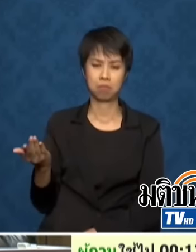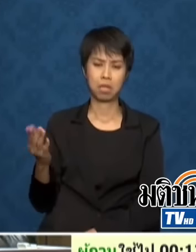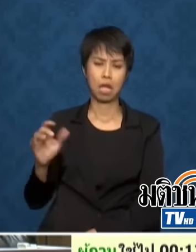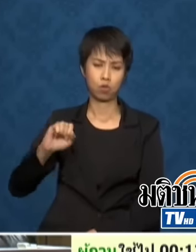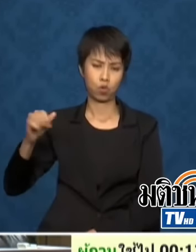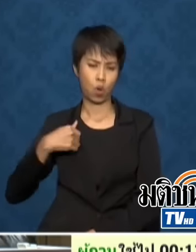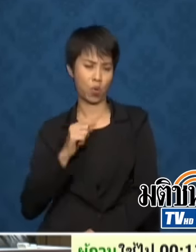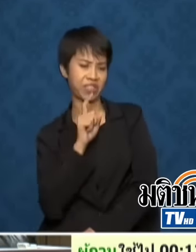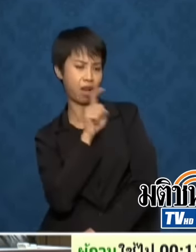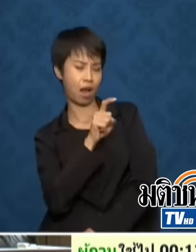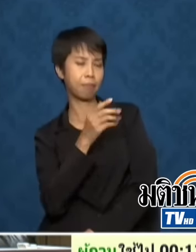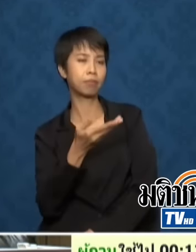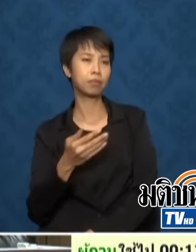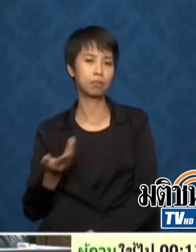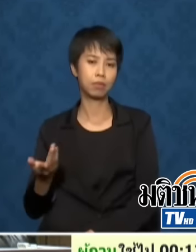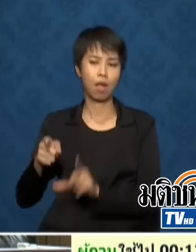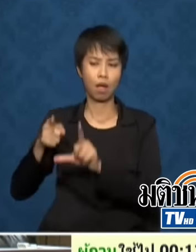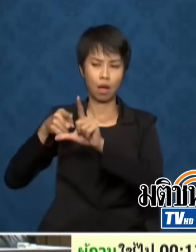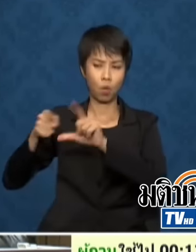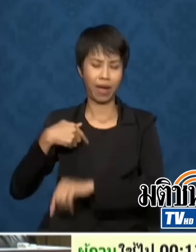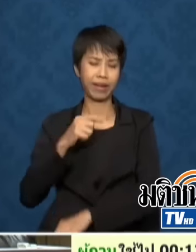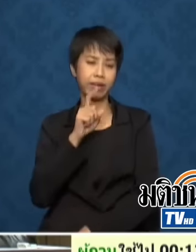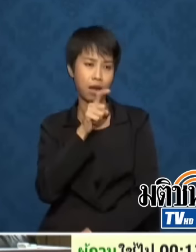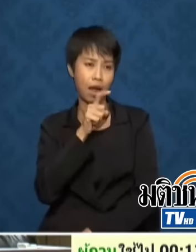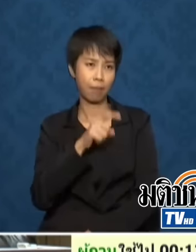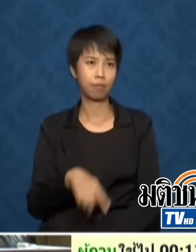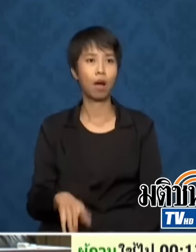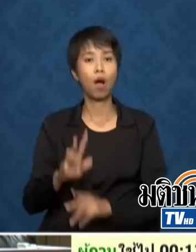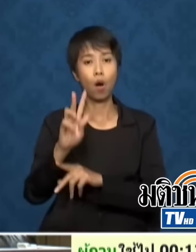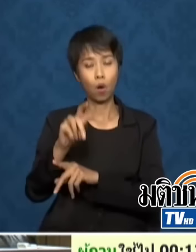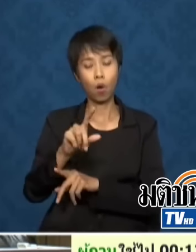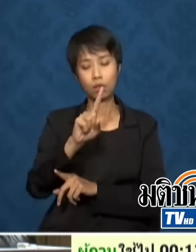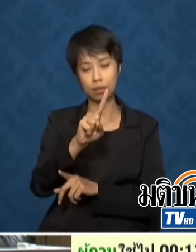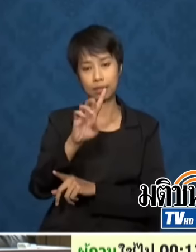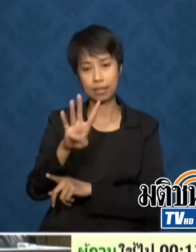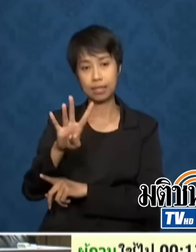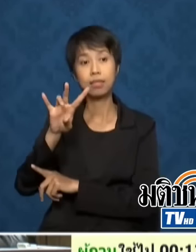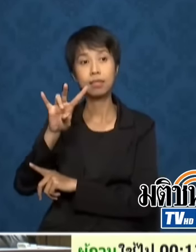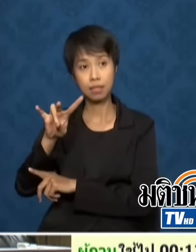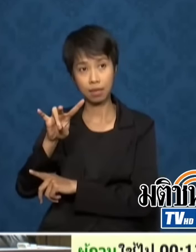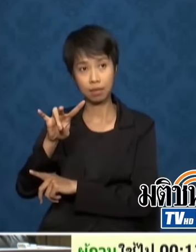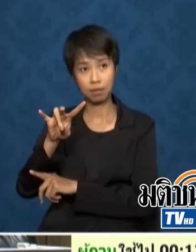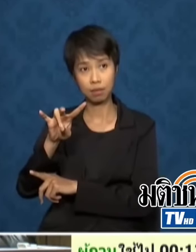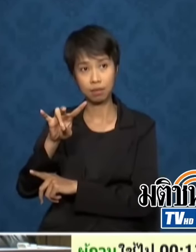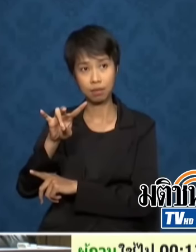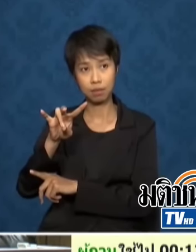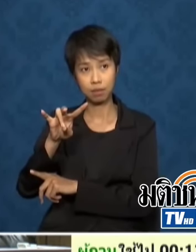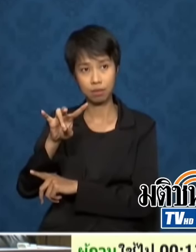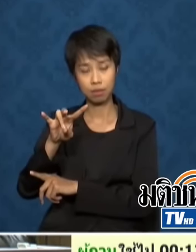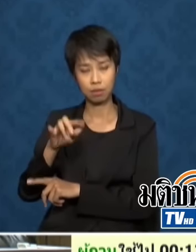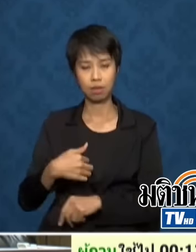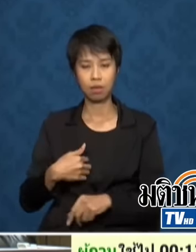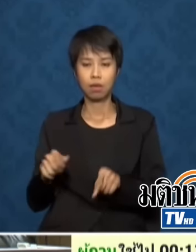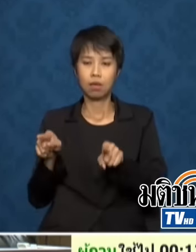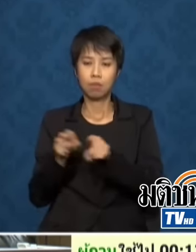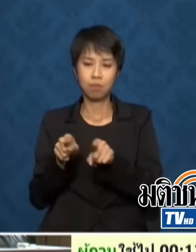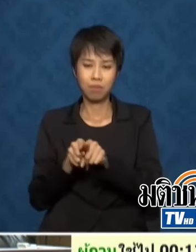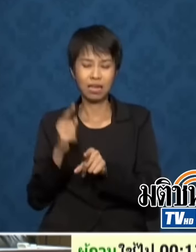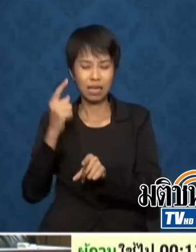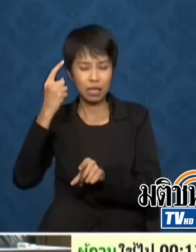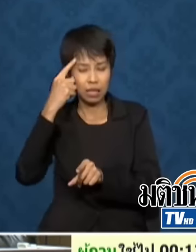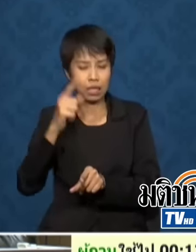าชิกของพรรคก้าวไกลนะคะในข้อ147ว่ามีความการออกความเห็นค่อนข้างม